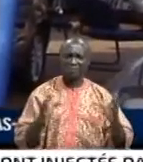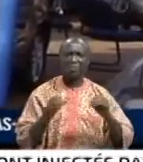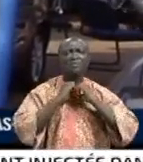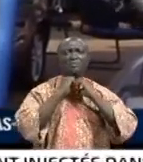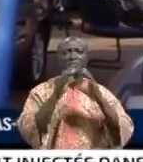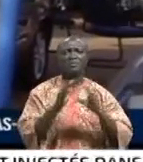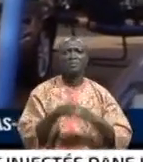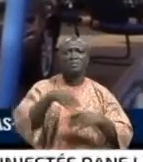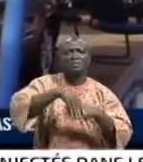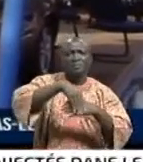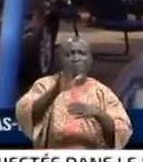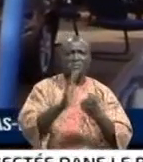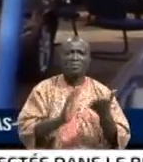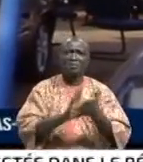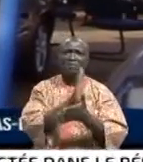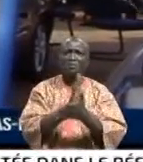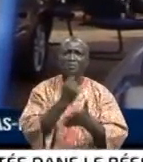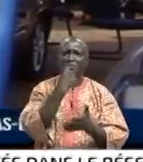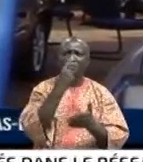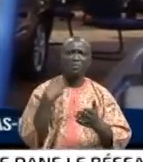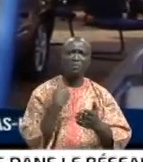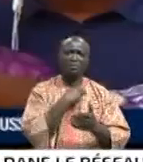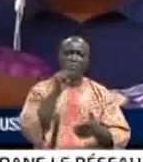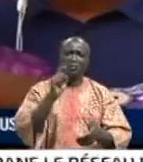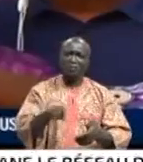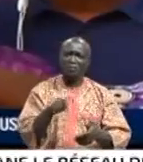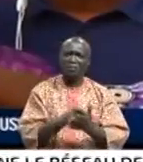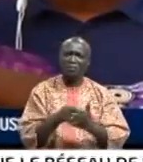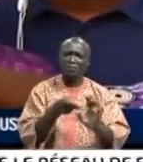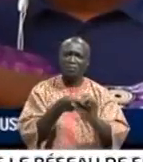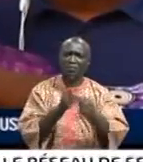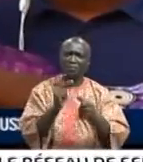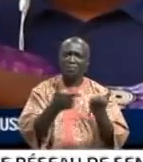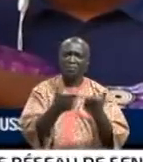pour dire que nous devons quitter les lieux sans délai